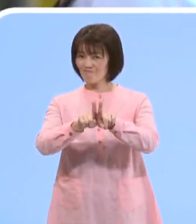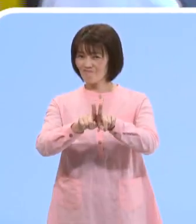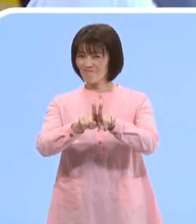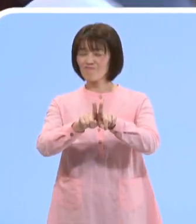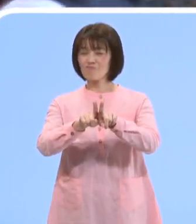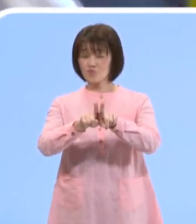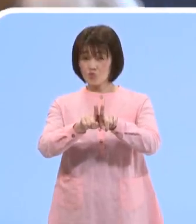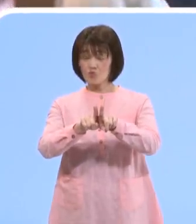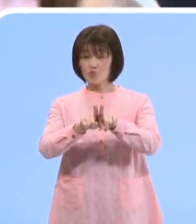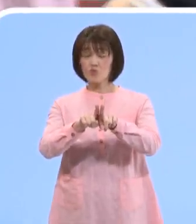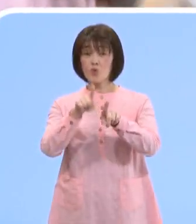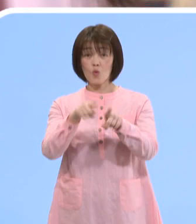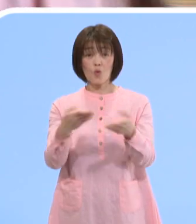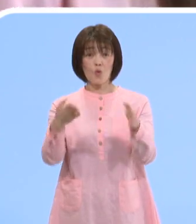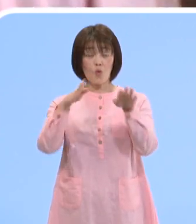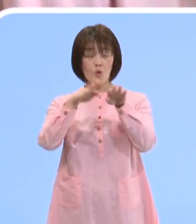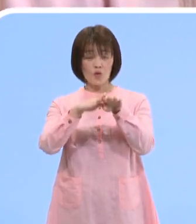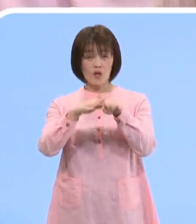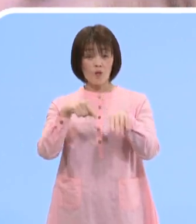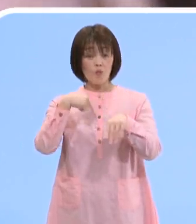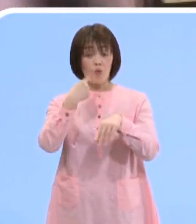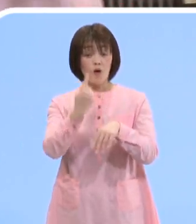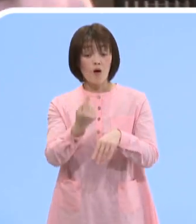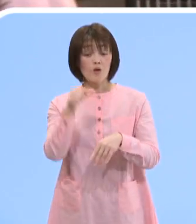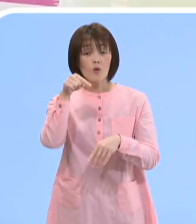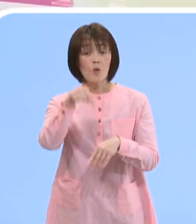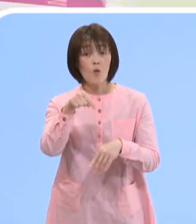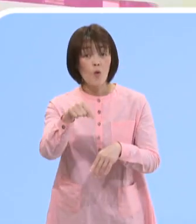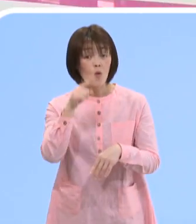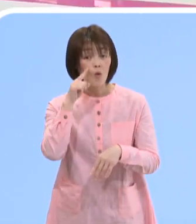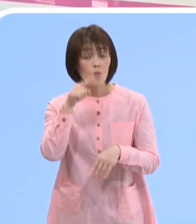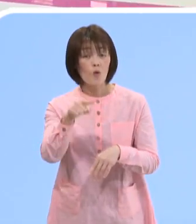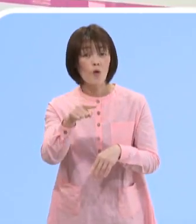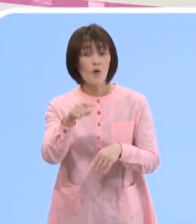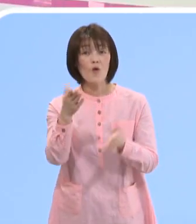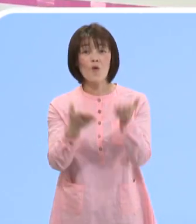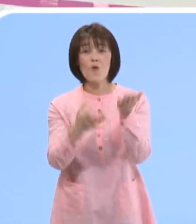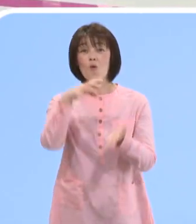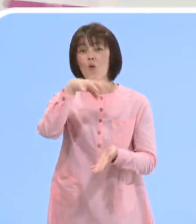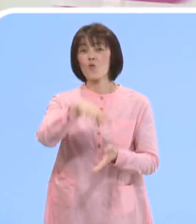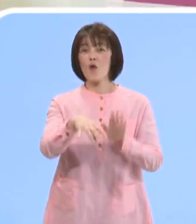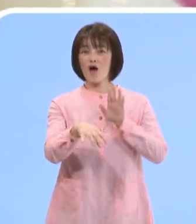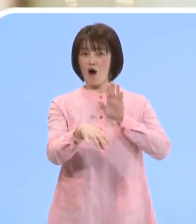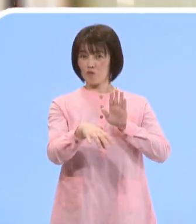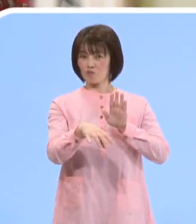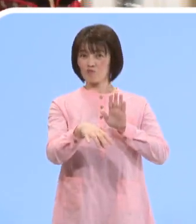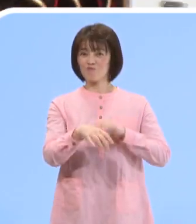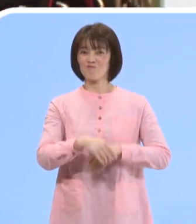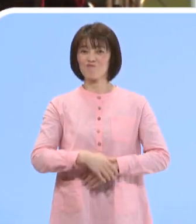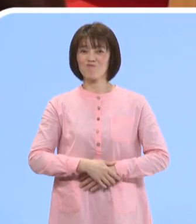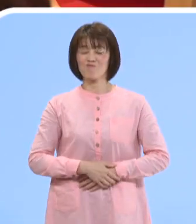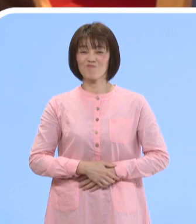くと、イオンモールを入ってすぐのところに保育園がありました